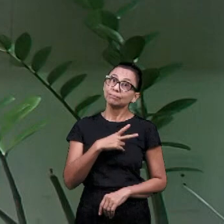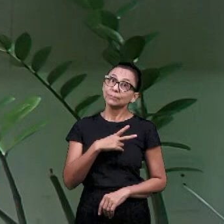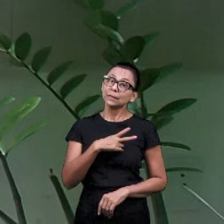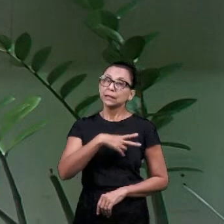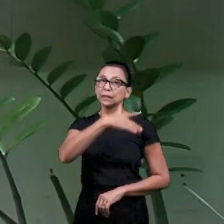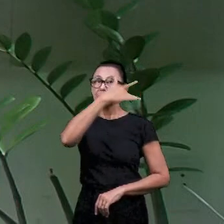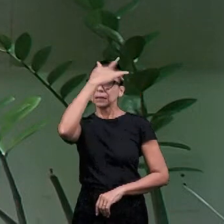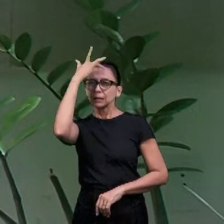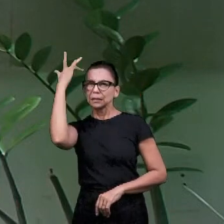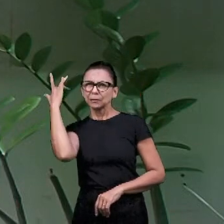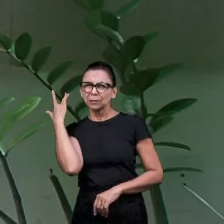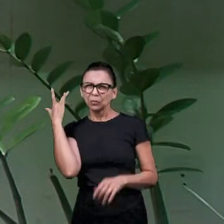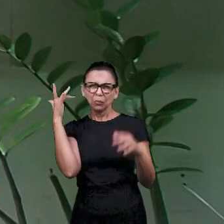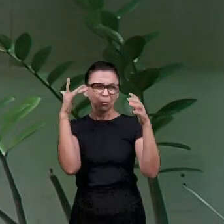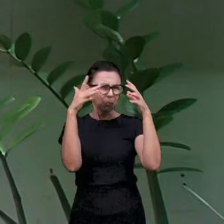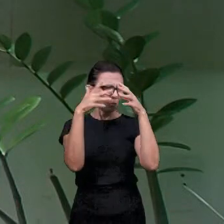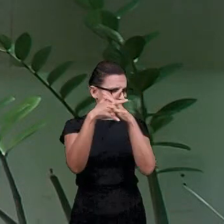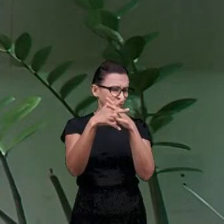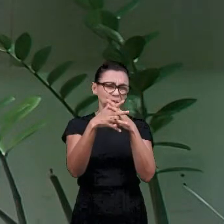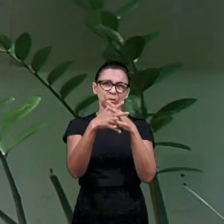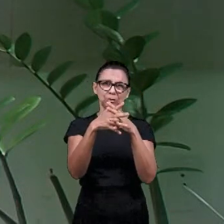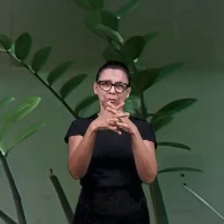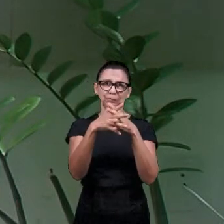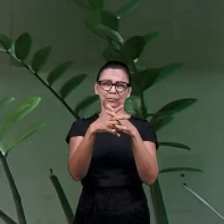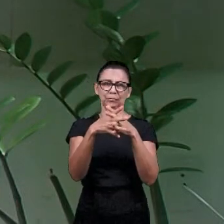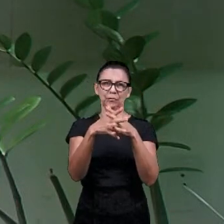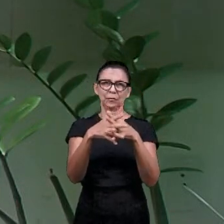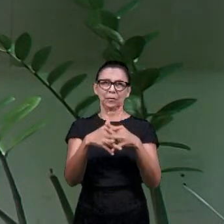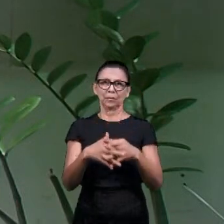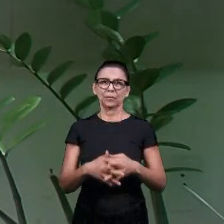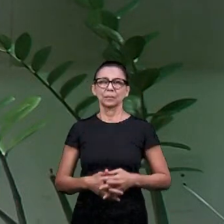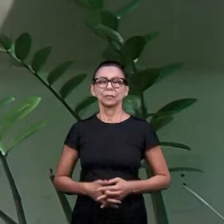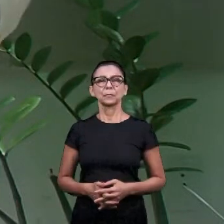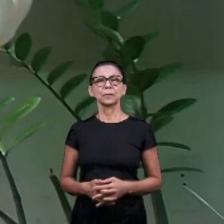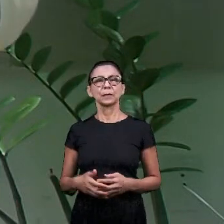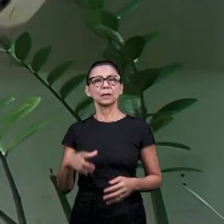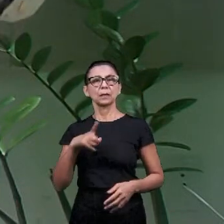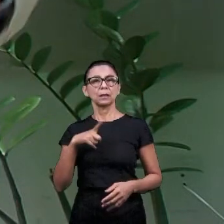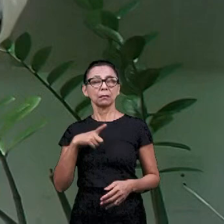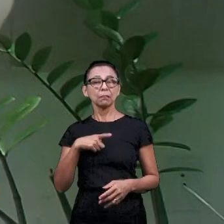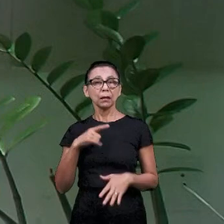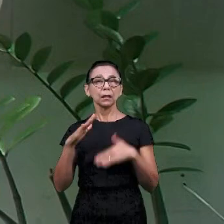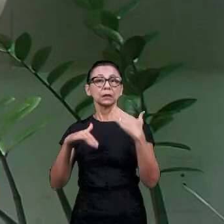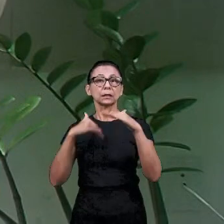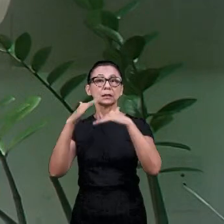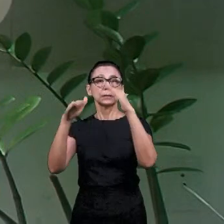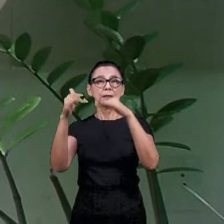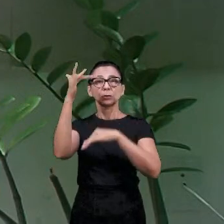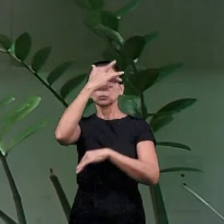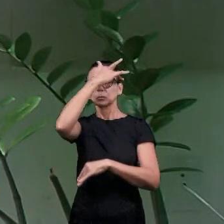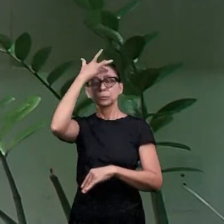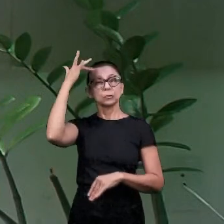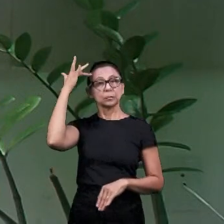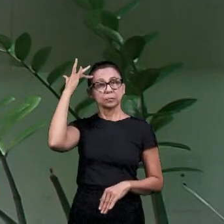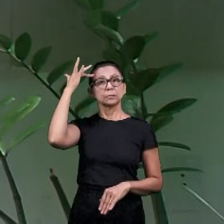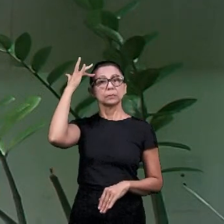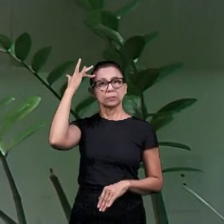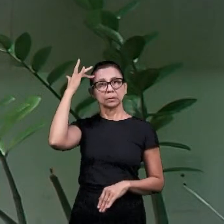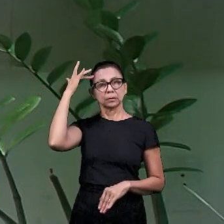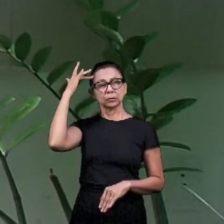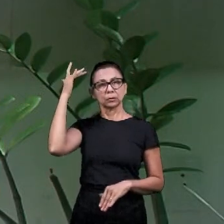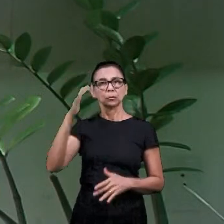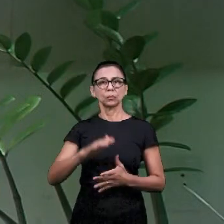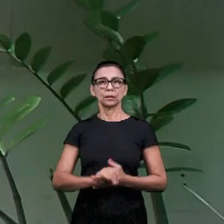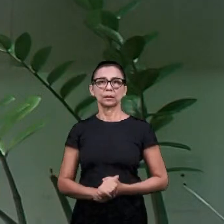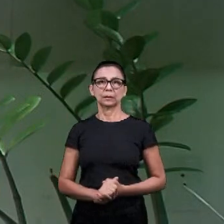vivons. Cela s'est toujours passé, mais maintenant, c'est plus accentué. Au même instant,